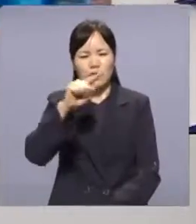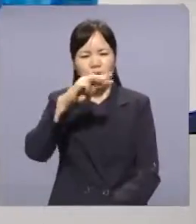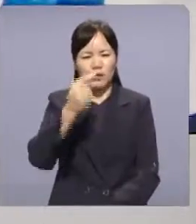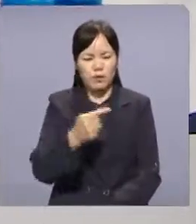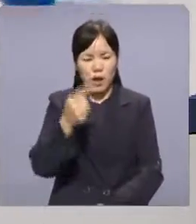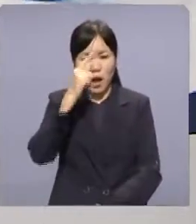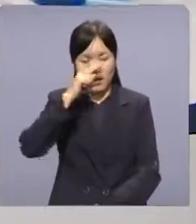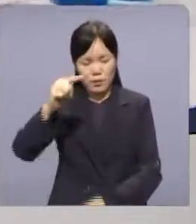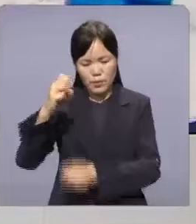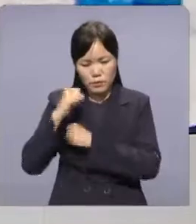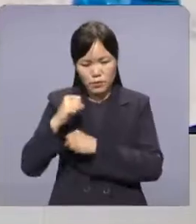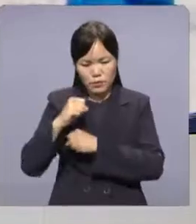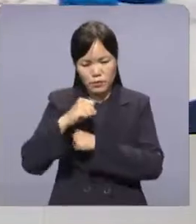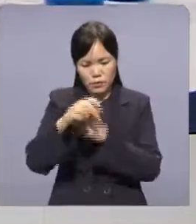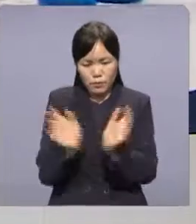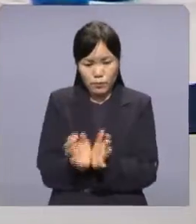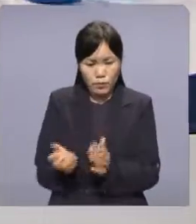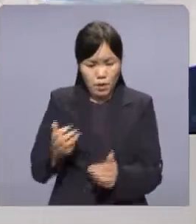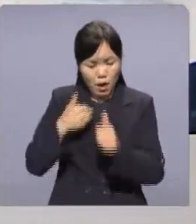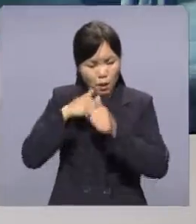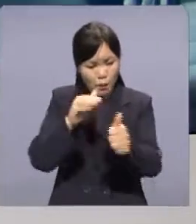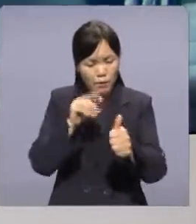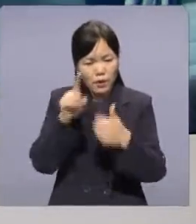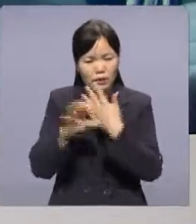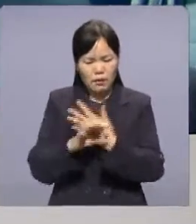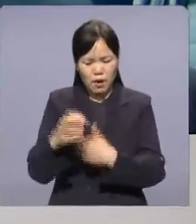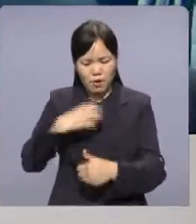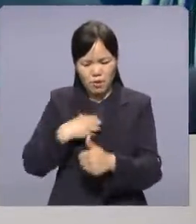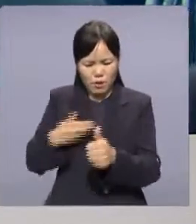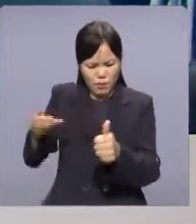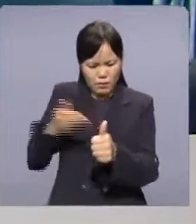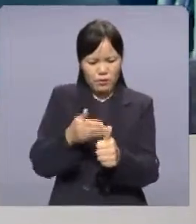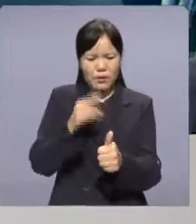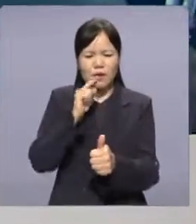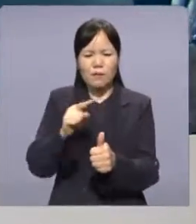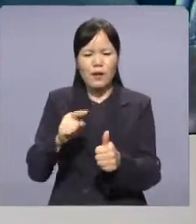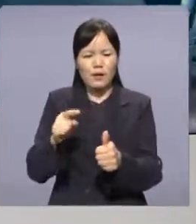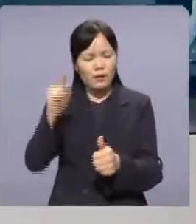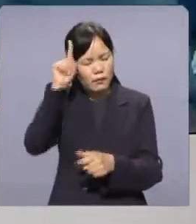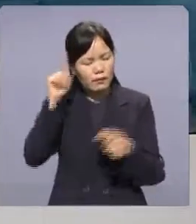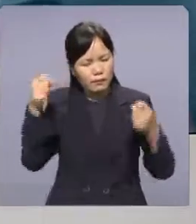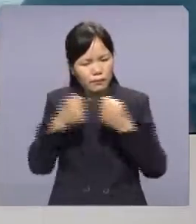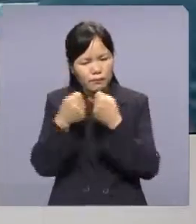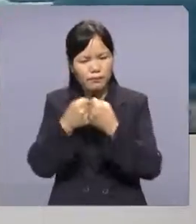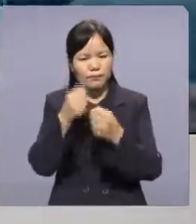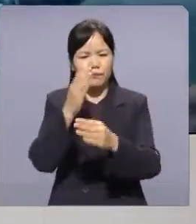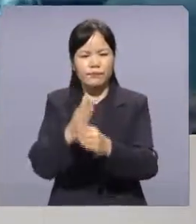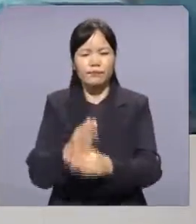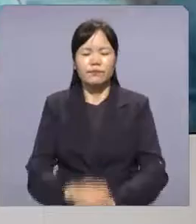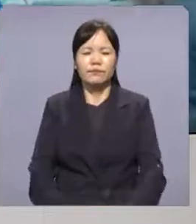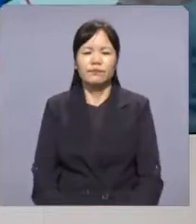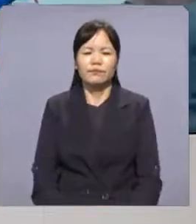서방의 군부대를 주둔하면 똑같이 위협을 가하겠다며 팽팽한 기싸움을 벌였습니다. 황다인 기자입니다.